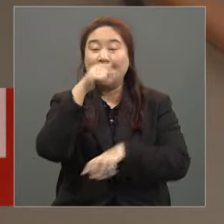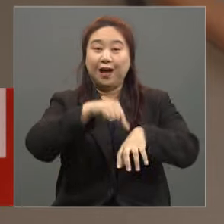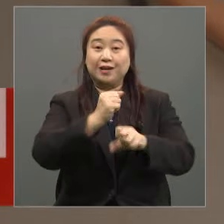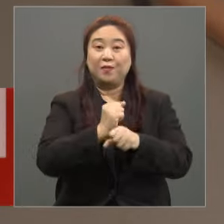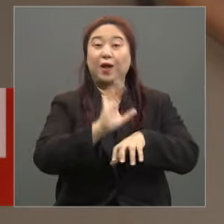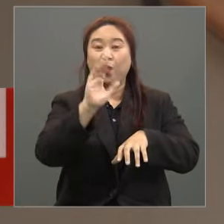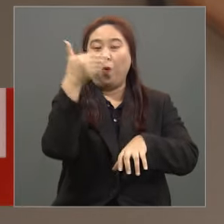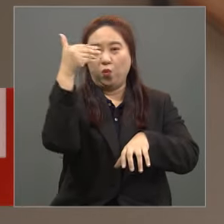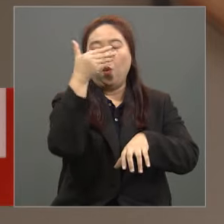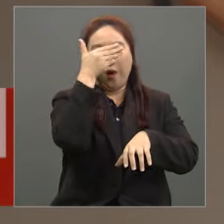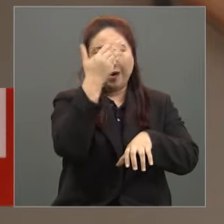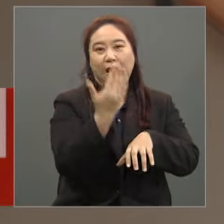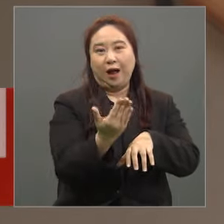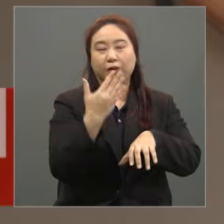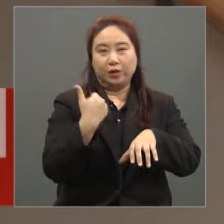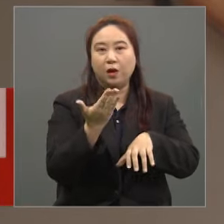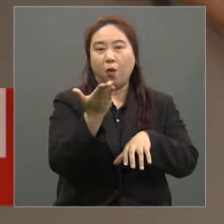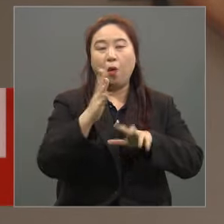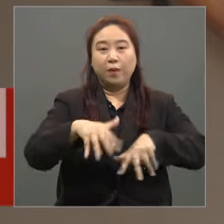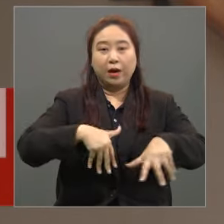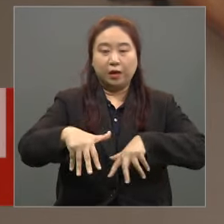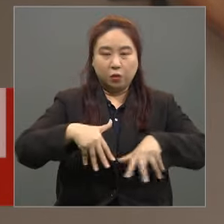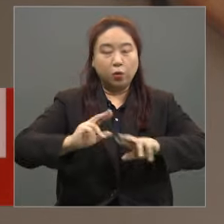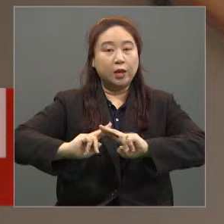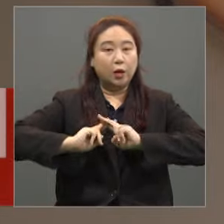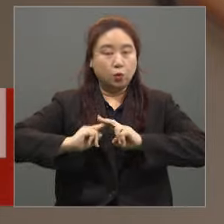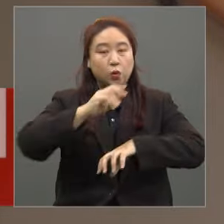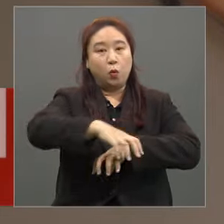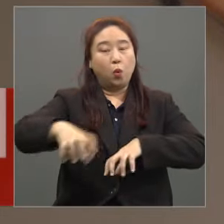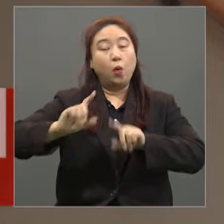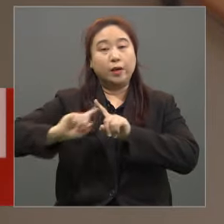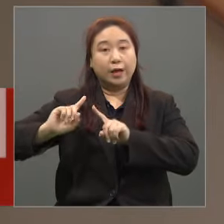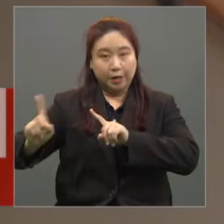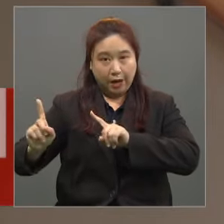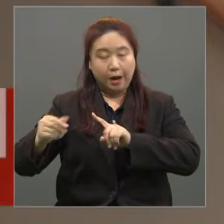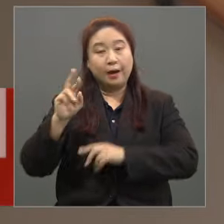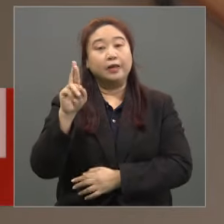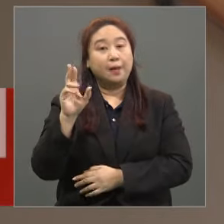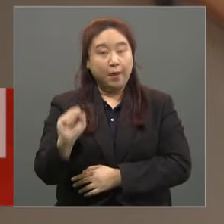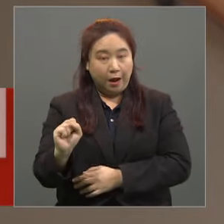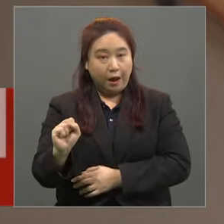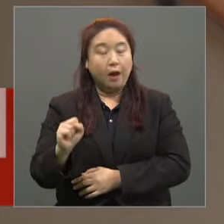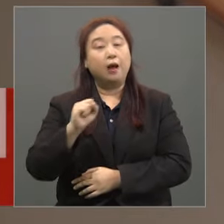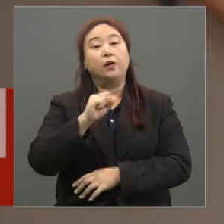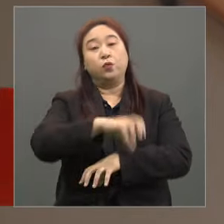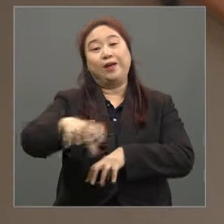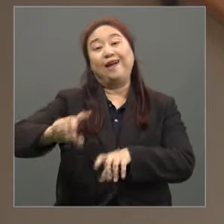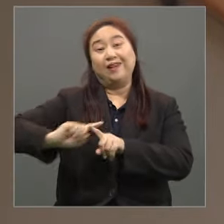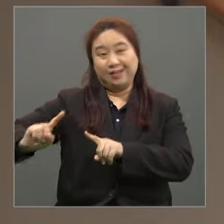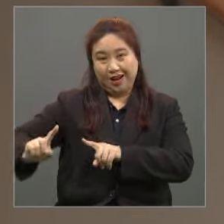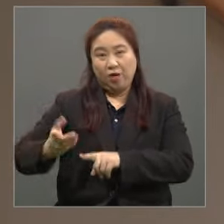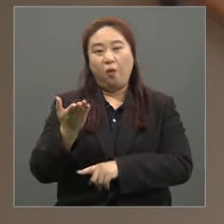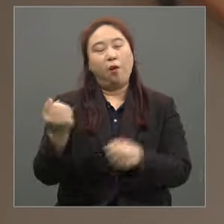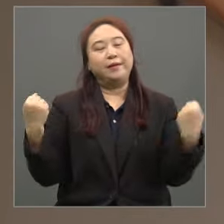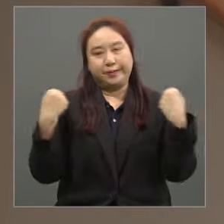และขอความร่วมมือครับไปยังประชาชนภาคเอกชนและองค์กรต่างๆรวมทั้งรัฐสภาและหน่วยงานความมั่นคงก็แต่ง